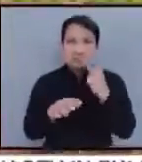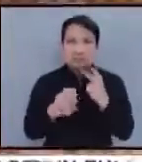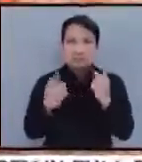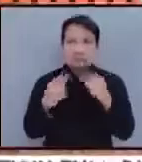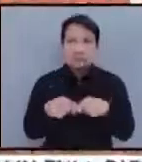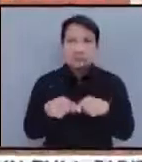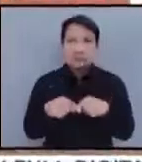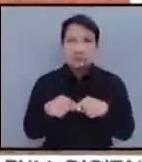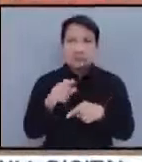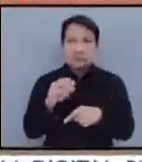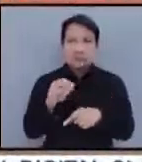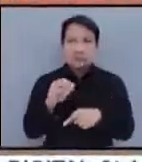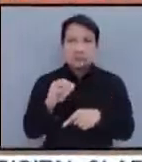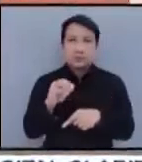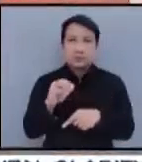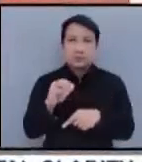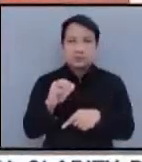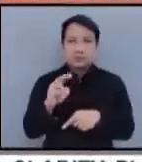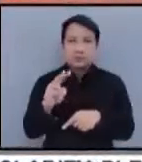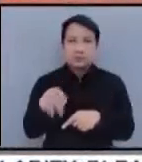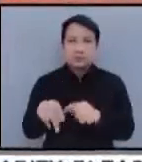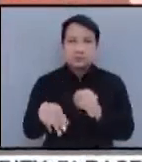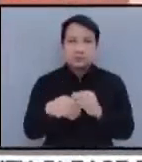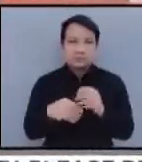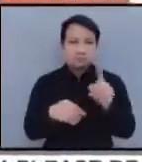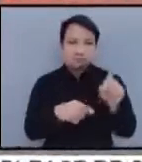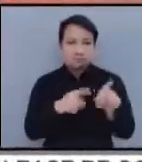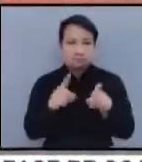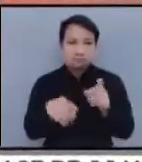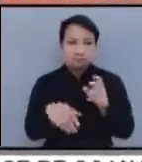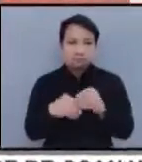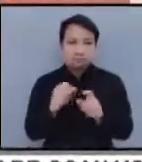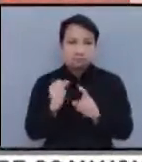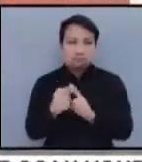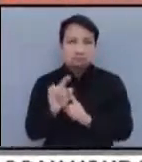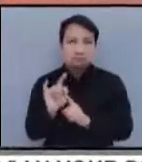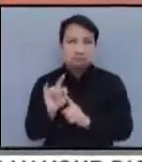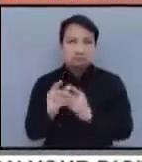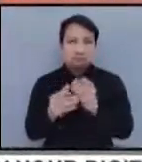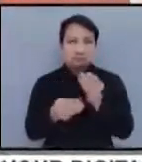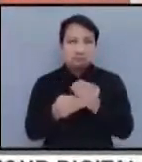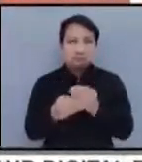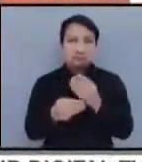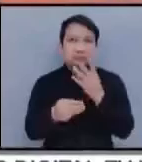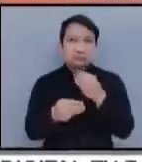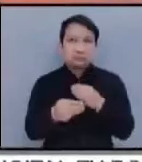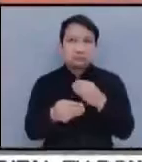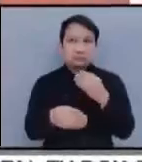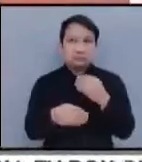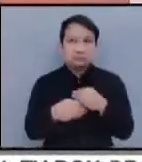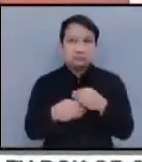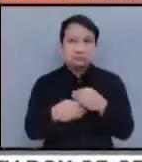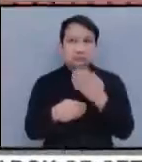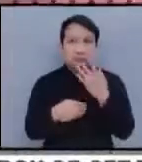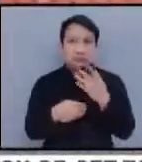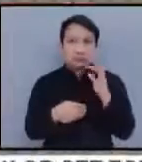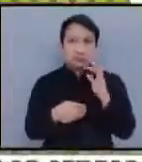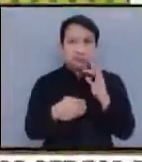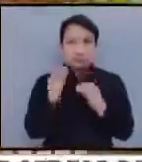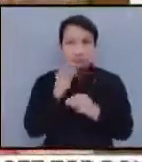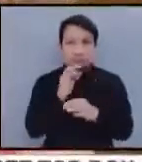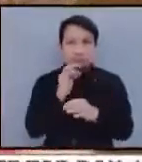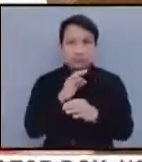na ito. Kaya naman, nagtanong kami sa aming social media accounts kung sino nga ba ang favorite Pinoy TikToker